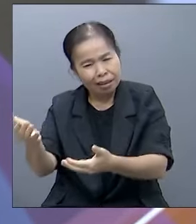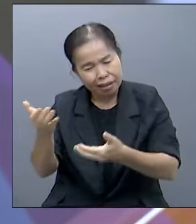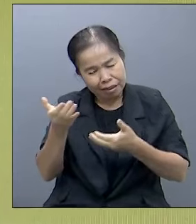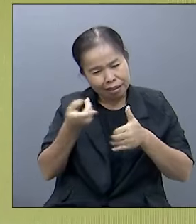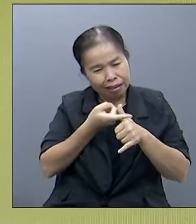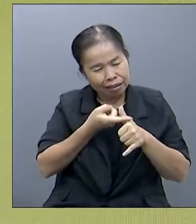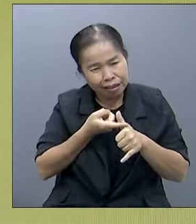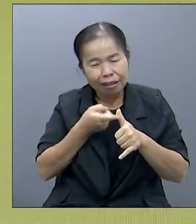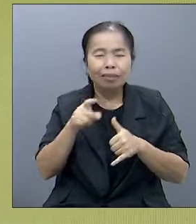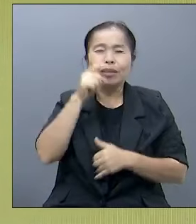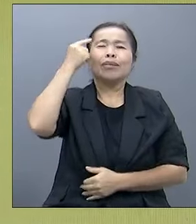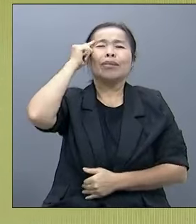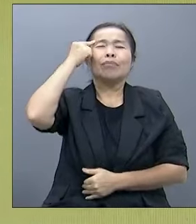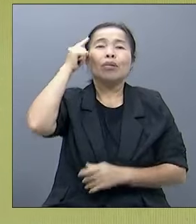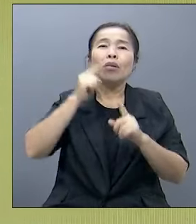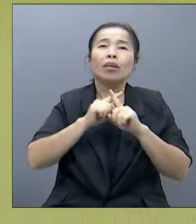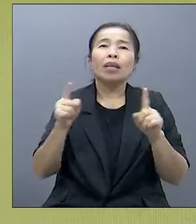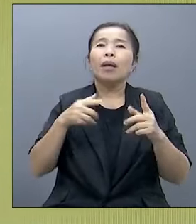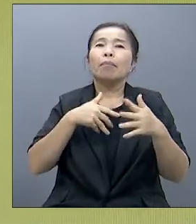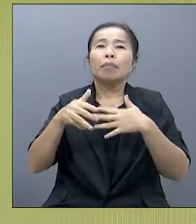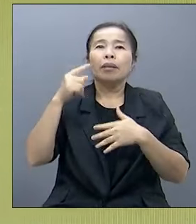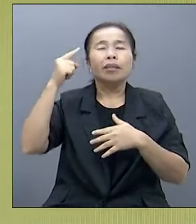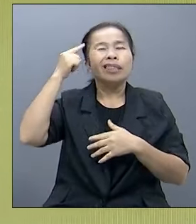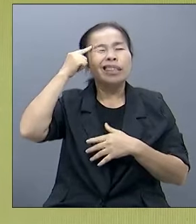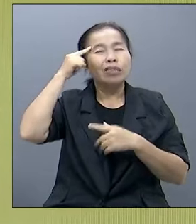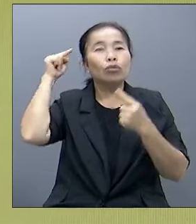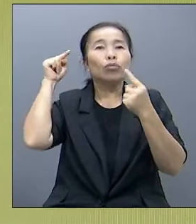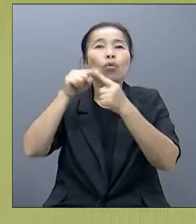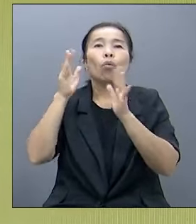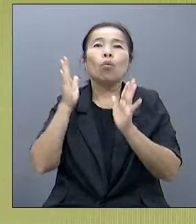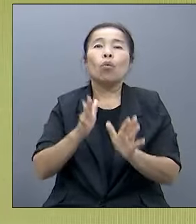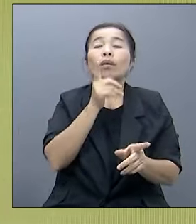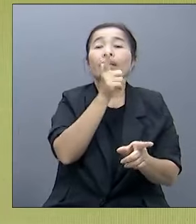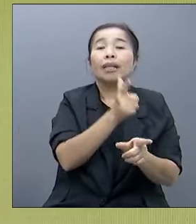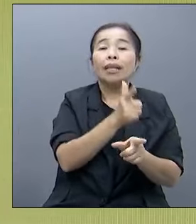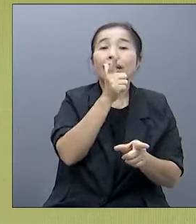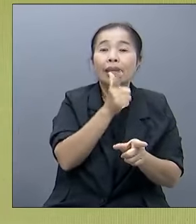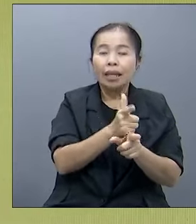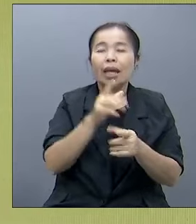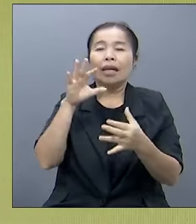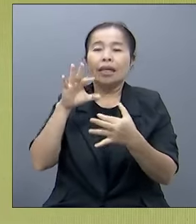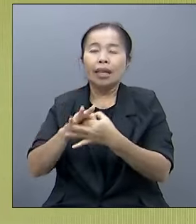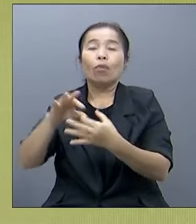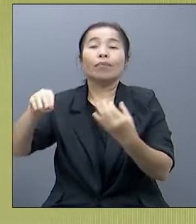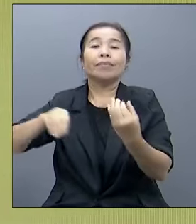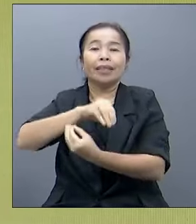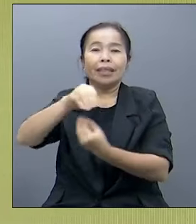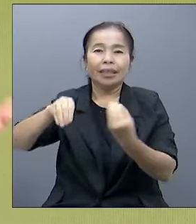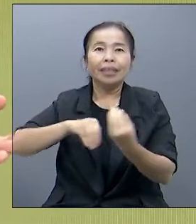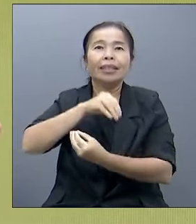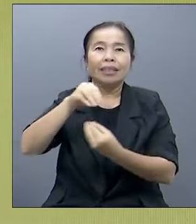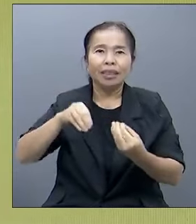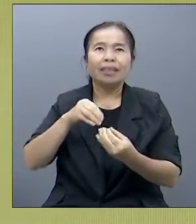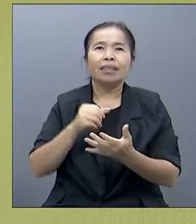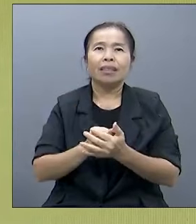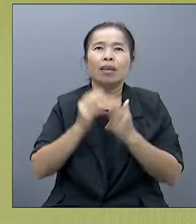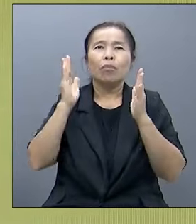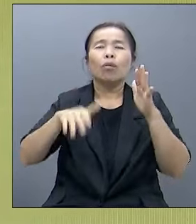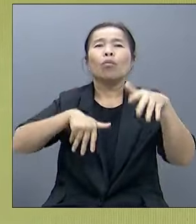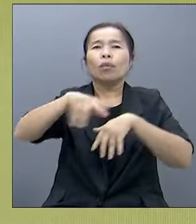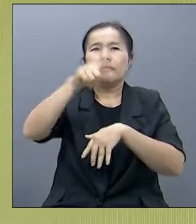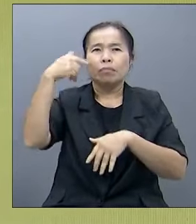สิแต่ว่าทั้งนี้ทั้งนั้นมันก็มองในแง่มุมของการเลี้ยงเพื่อเศรษฐกิจนะคุณผู้ชมนะคะเพราะฉะนั้นเรื่องการรับประทานมันมีคนรับประทานไงไม่งั้นไม่มีอุป